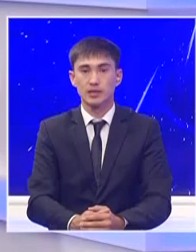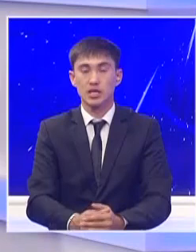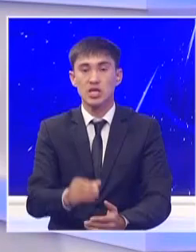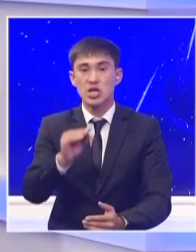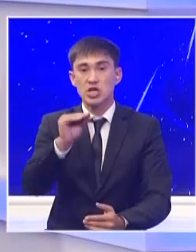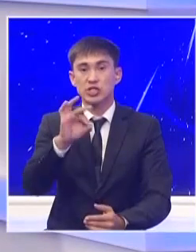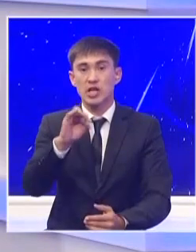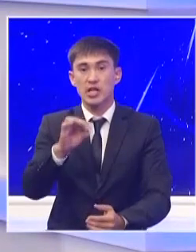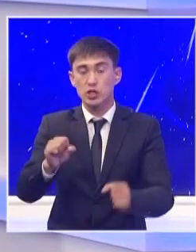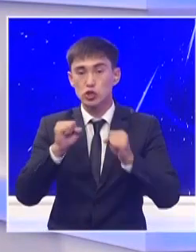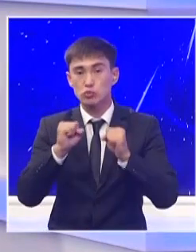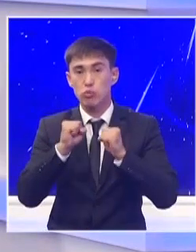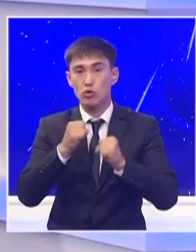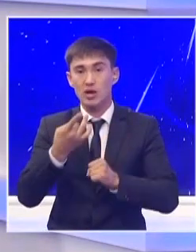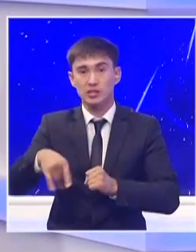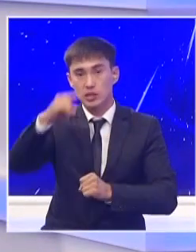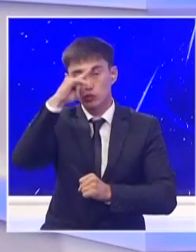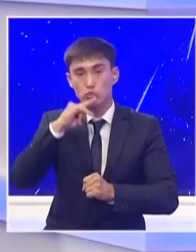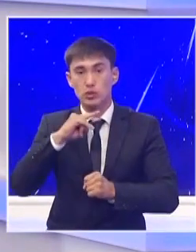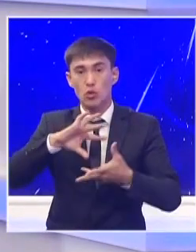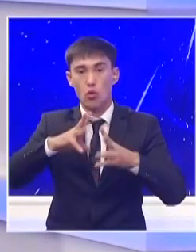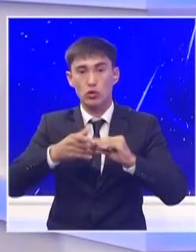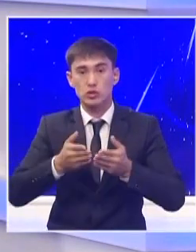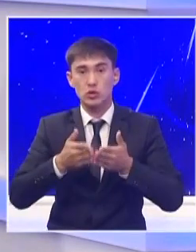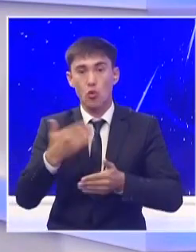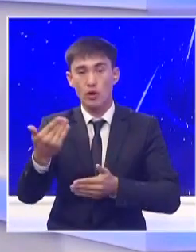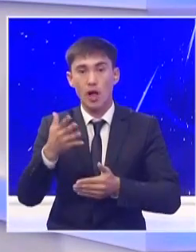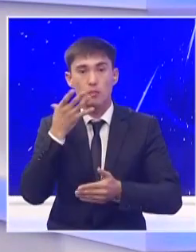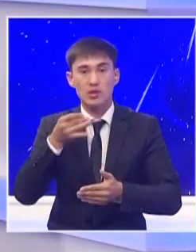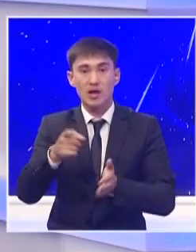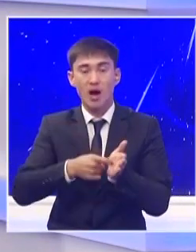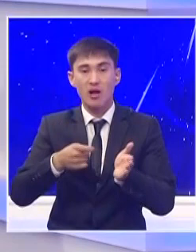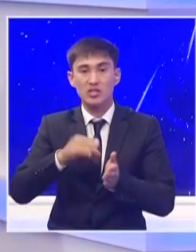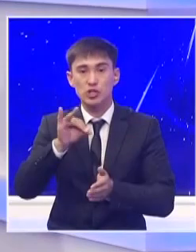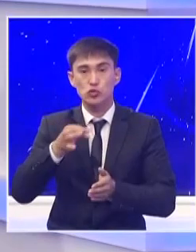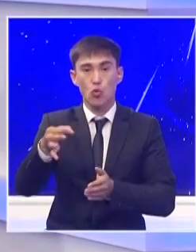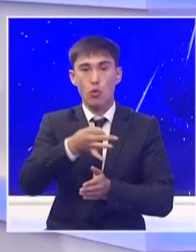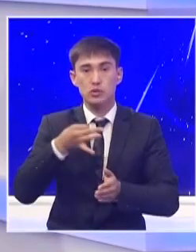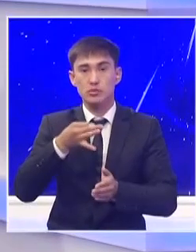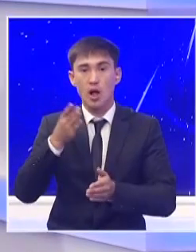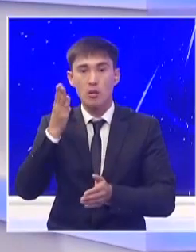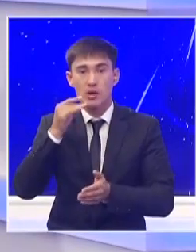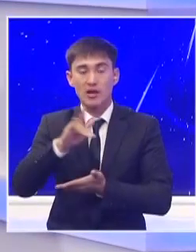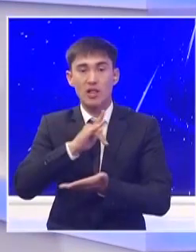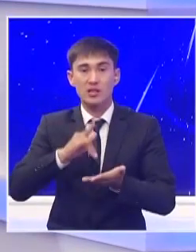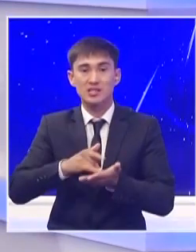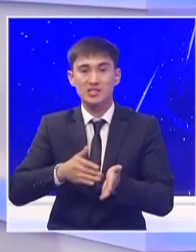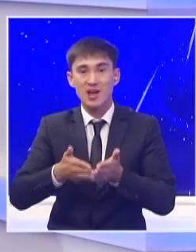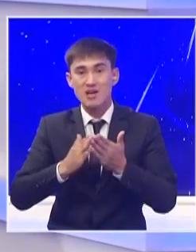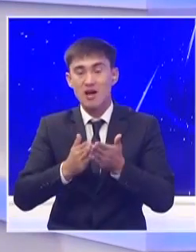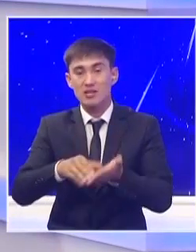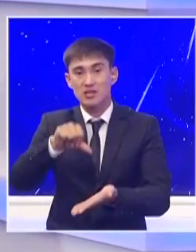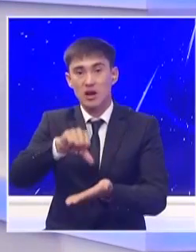Желкенді спорттан Қазақстан Республикасы кубогының қорытындысы шығарылды. Оған Алматы, Қарағанды, Жетісу облыстары мен Алматы